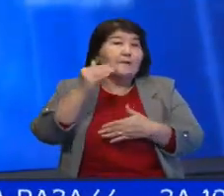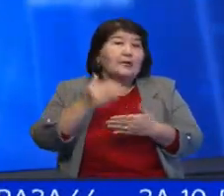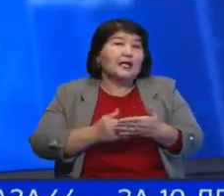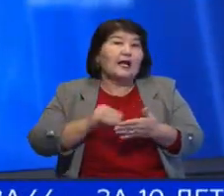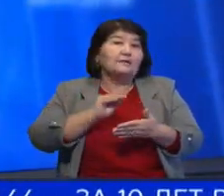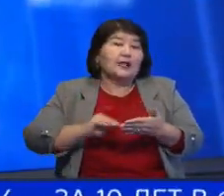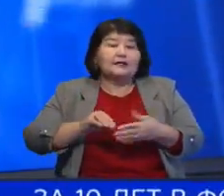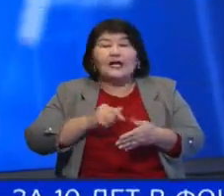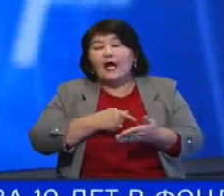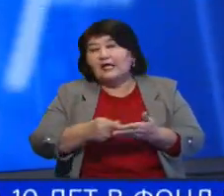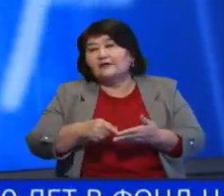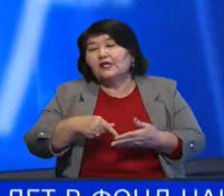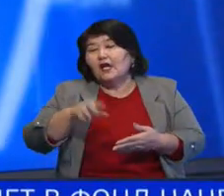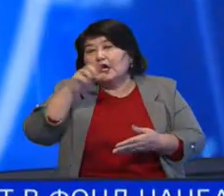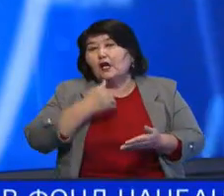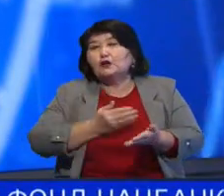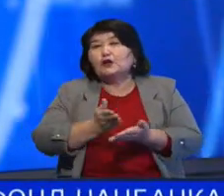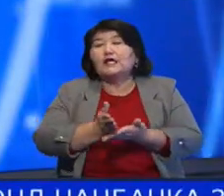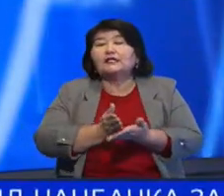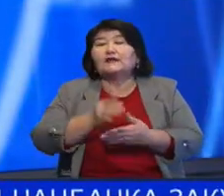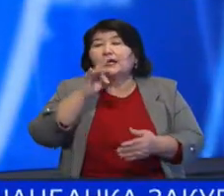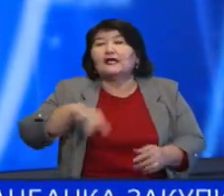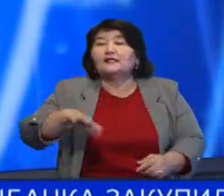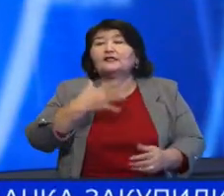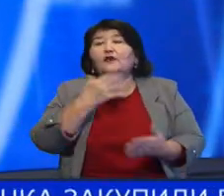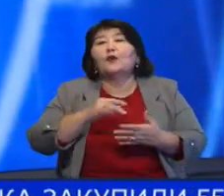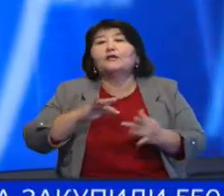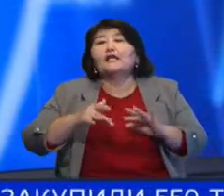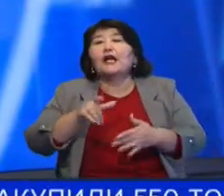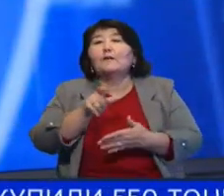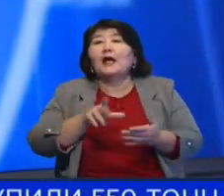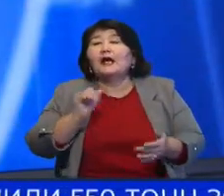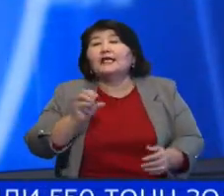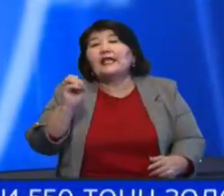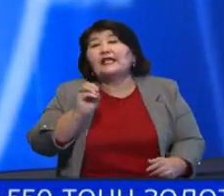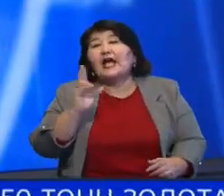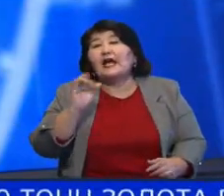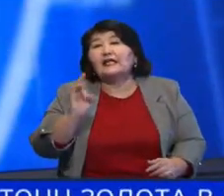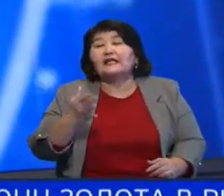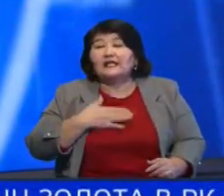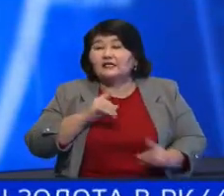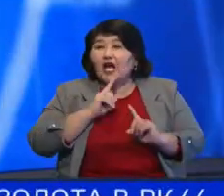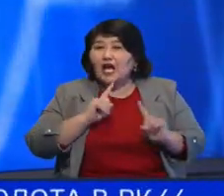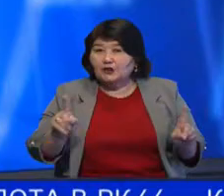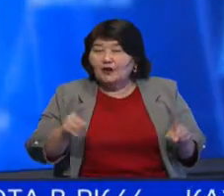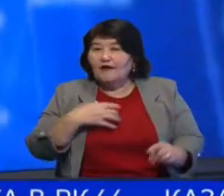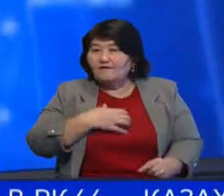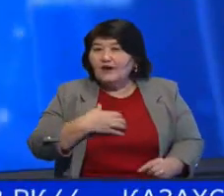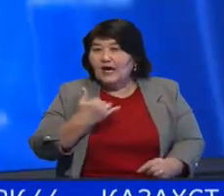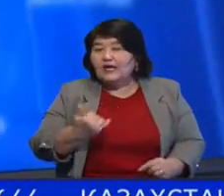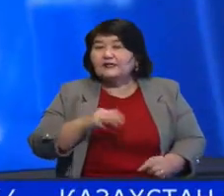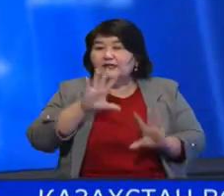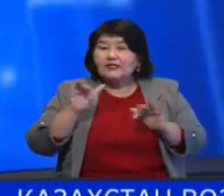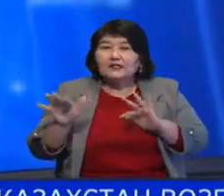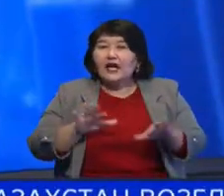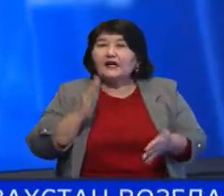статья, отметил государственный советник Республики Казахстан в своем телеграм-канале. По мнению Ерлана Карина, для нас особо важны месседжи